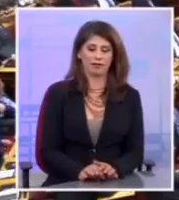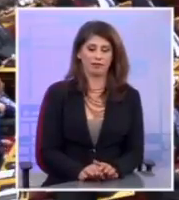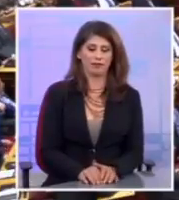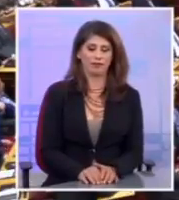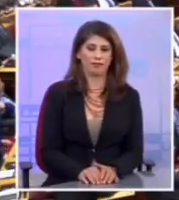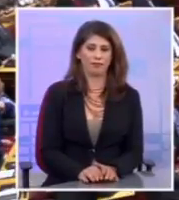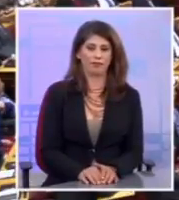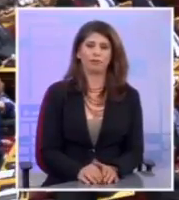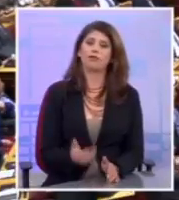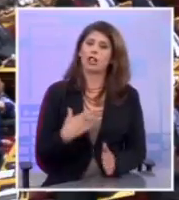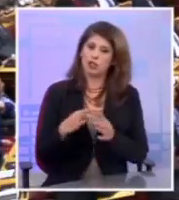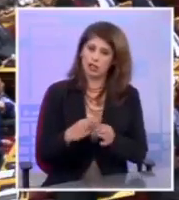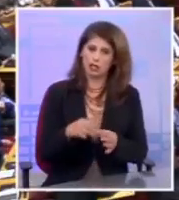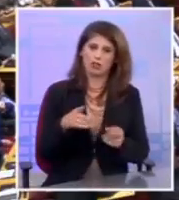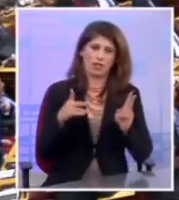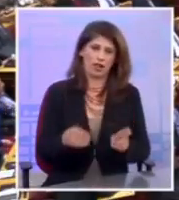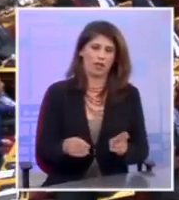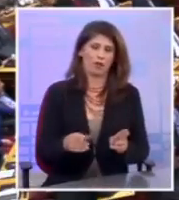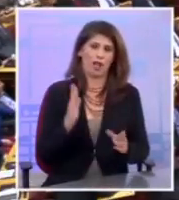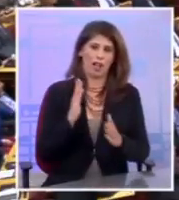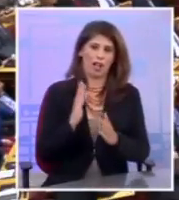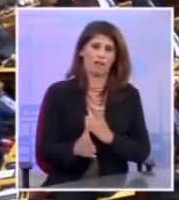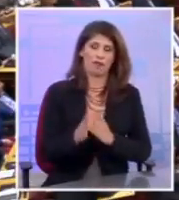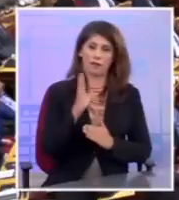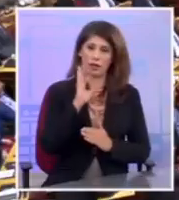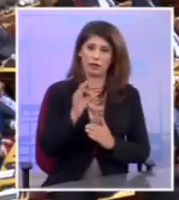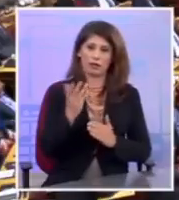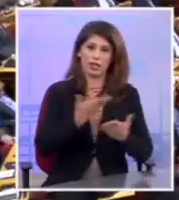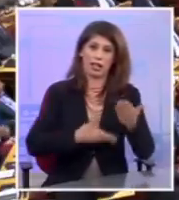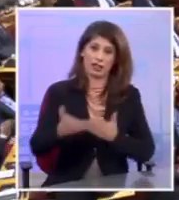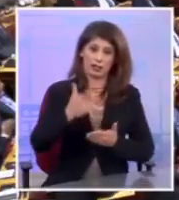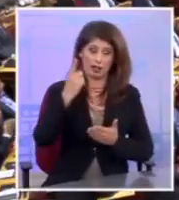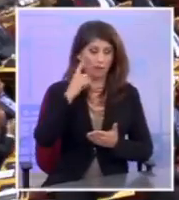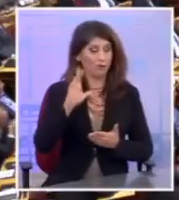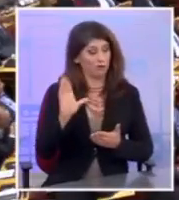Συνεχίζω λοιπόν μετά από αυτή την ευθεία και ειλικρινή ανταλλαγή απόψεων.